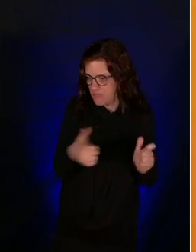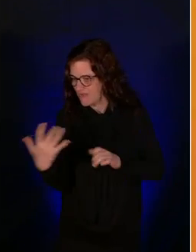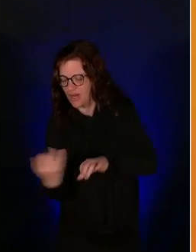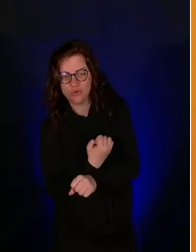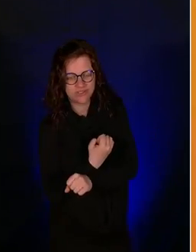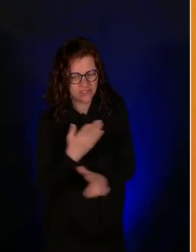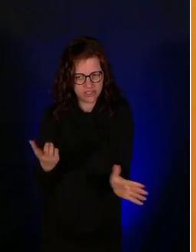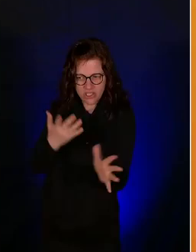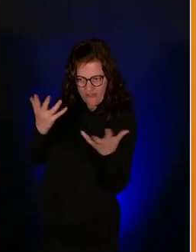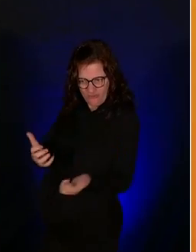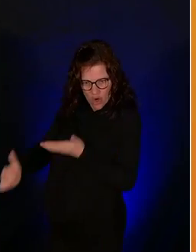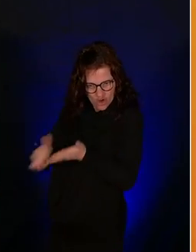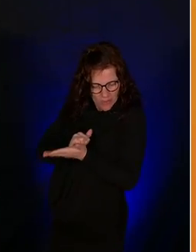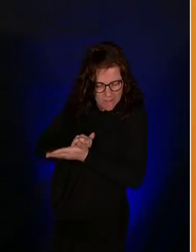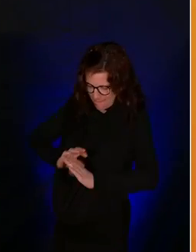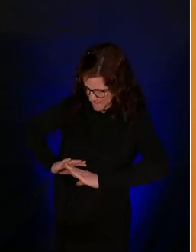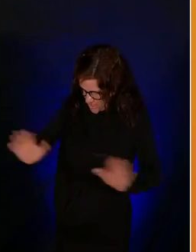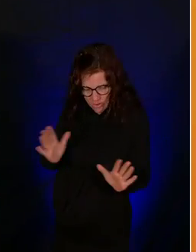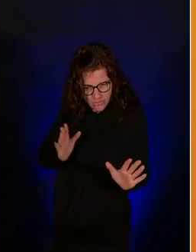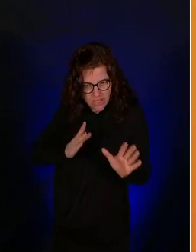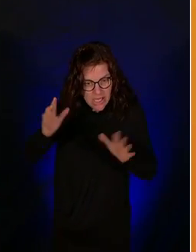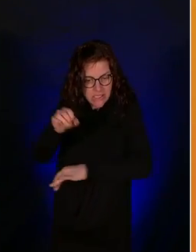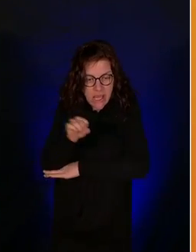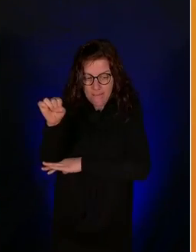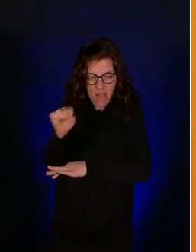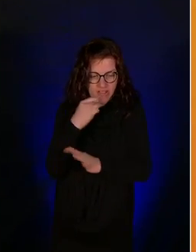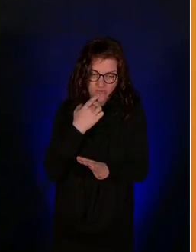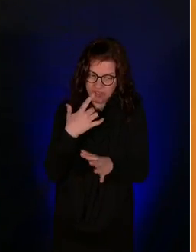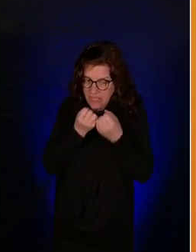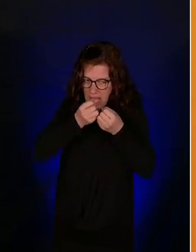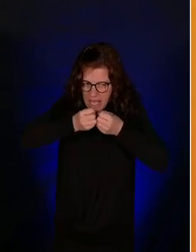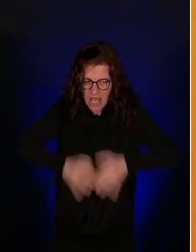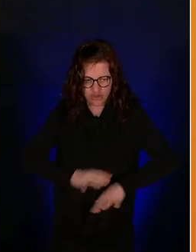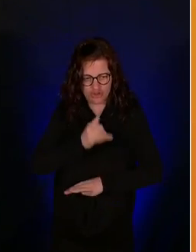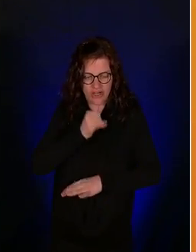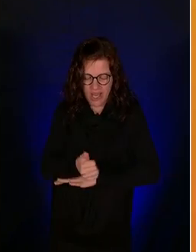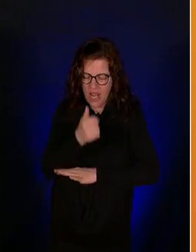non seulement on ne va rien lâcher, mais on va tout reconquérir.